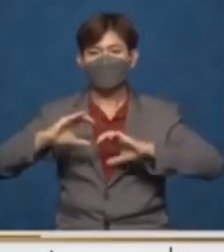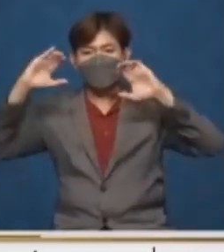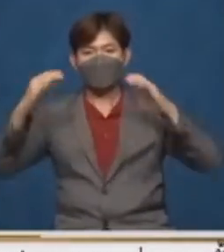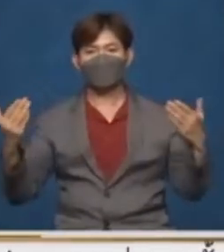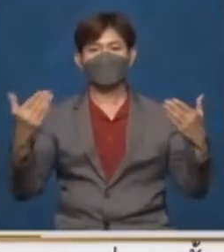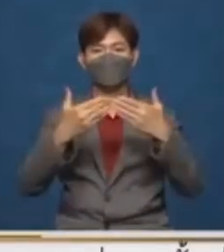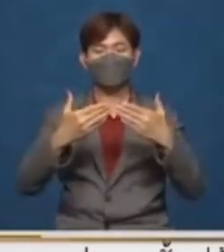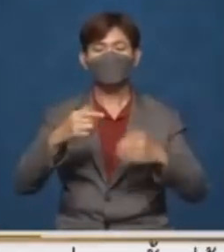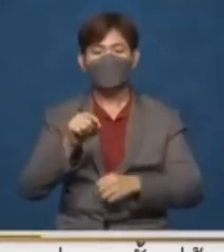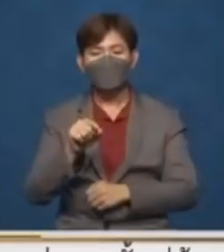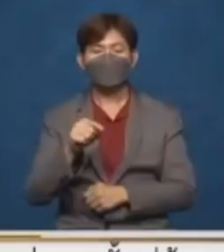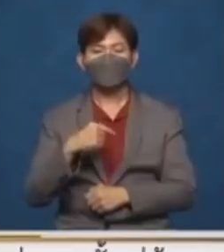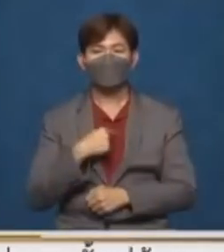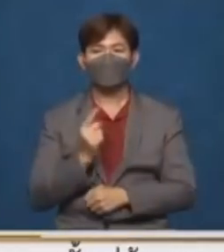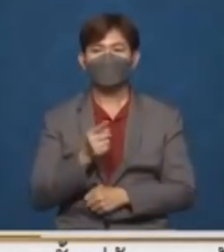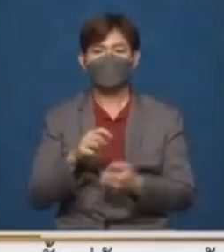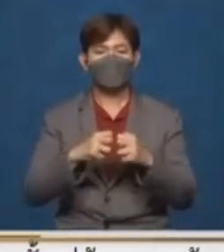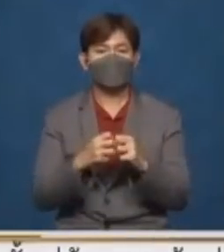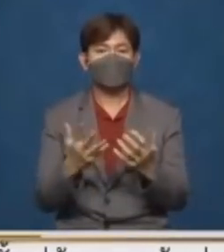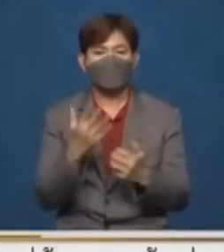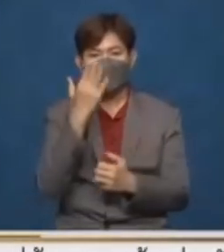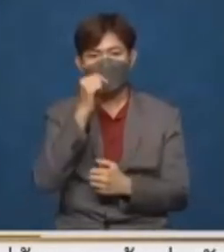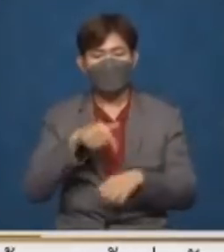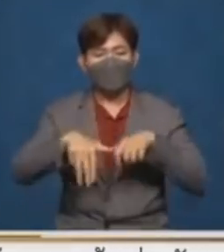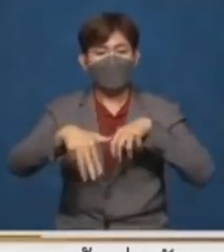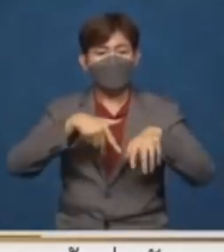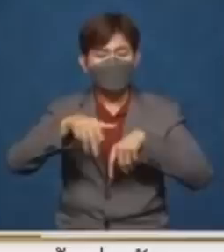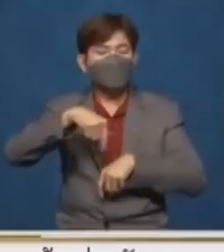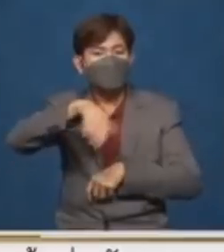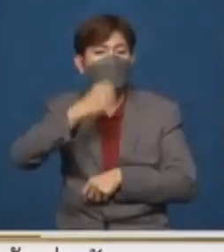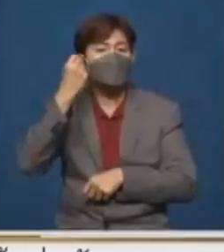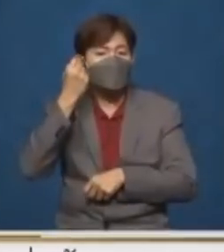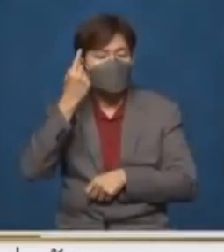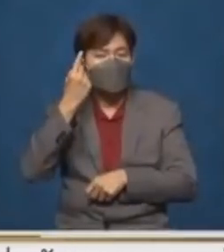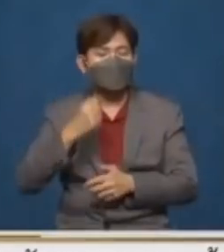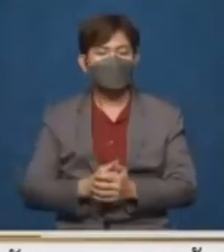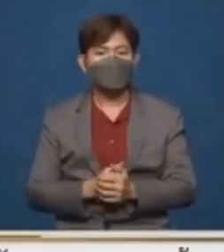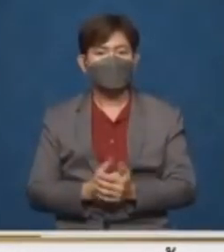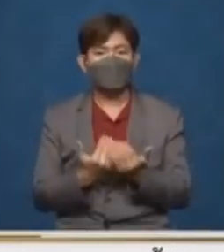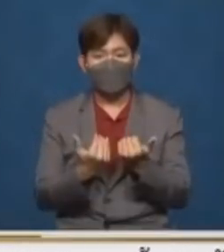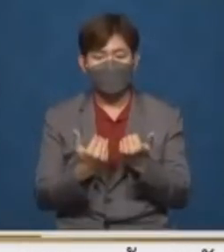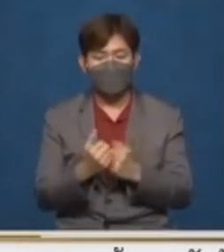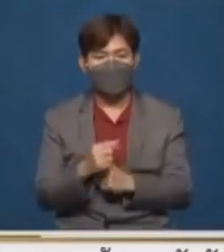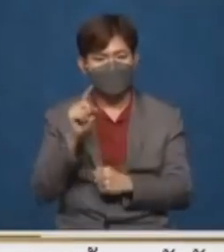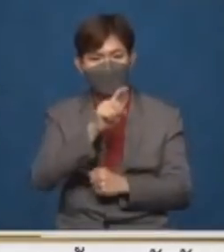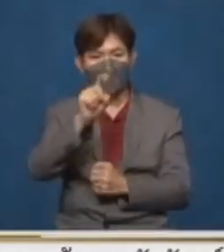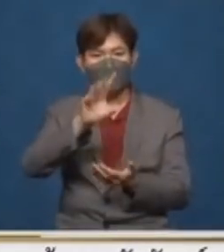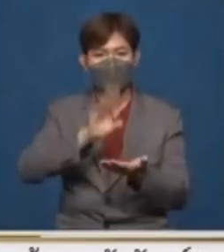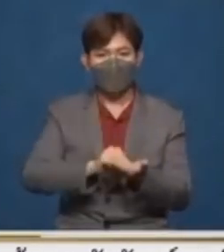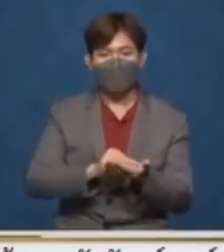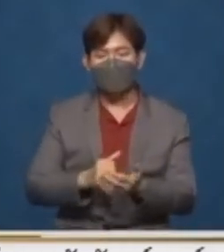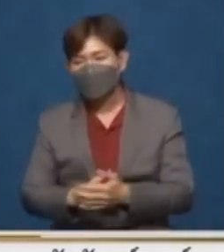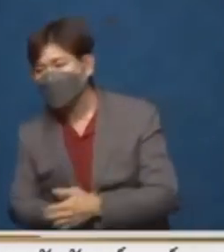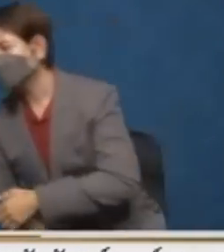เทชจิเทานั้นเองเพื่ให้พี่น้ประชาชนได้มความเข้าใจเพีงเท่านั้นครัผมมีข้อสังเกตเรื่องอๆ ทบฐานครั